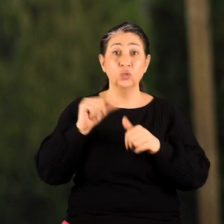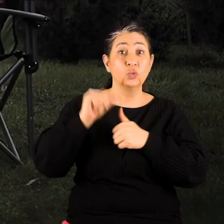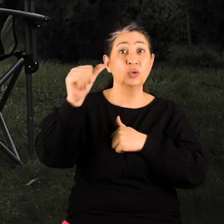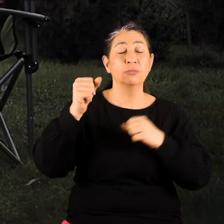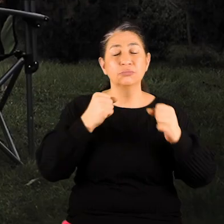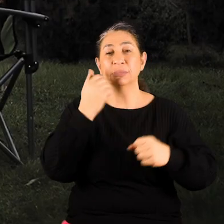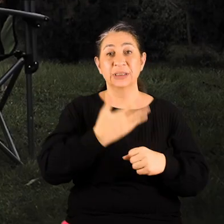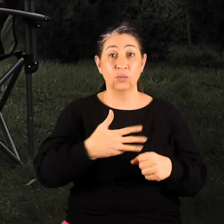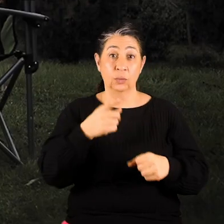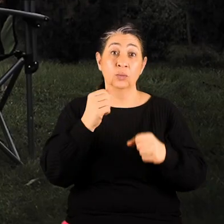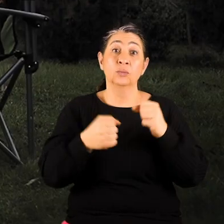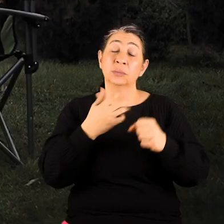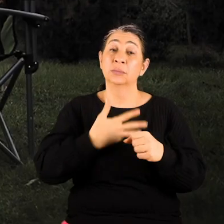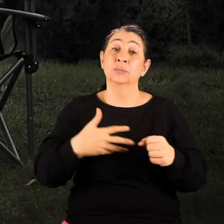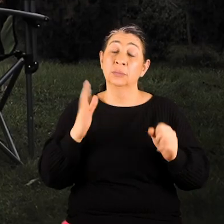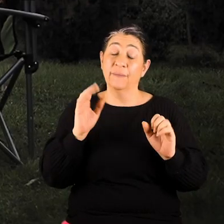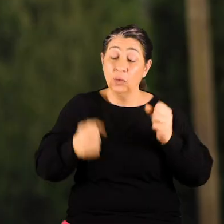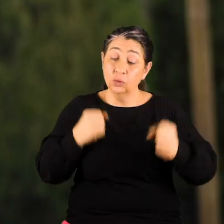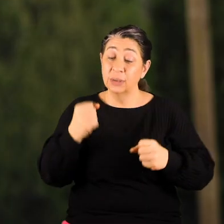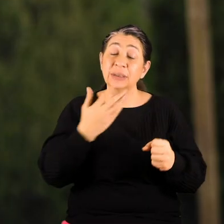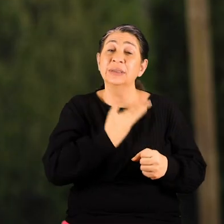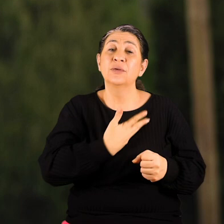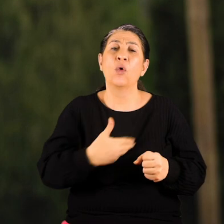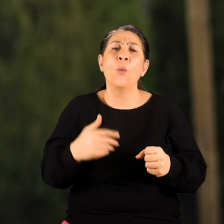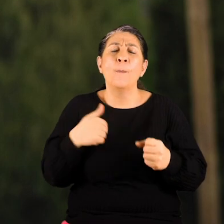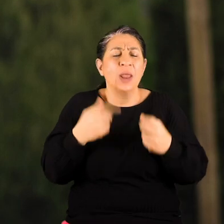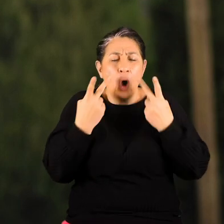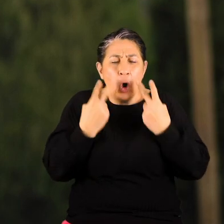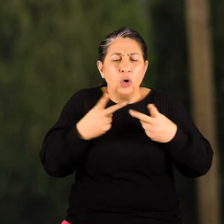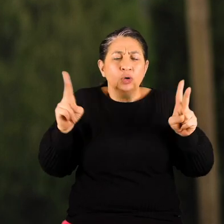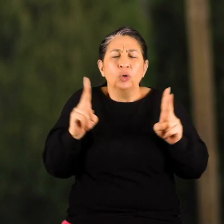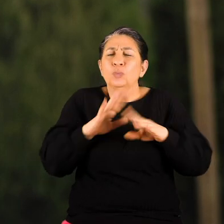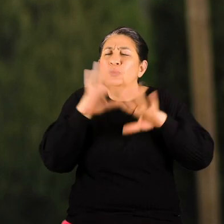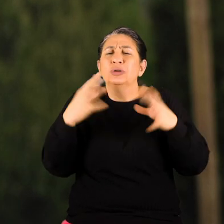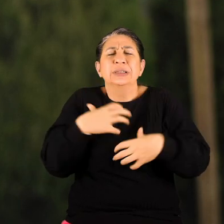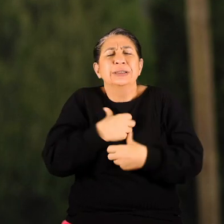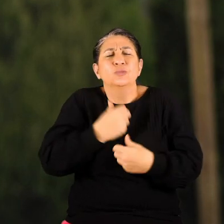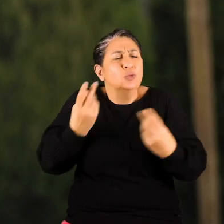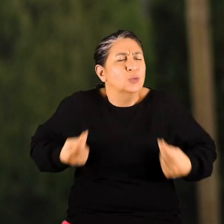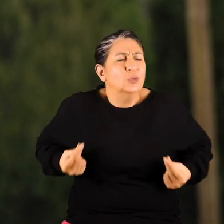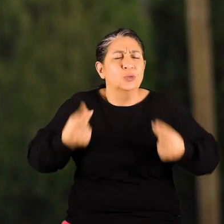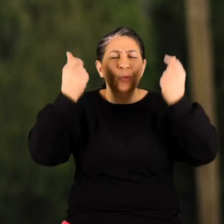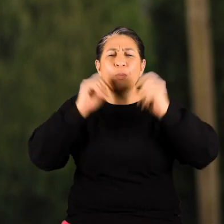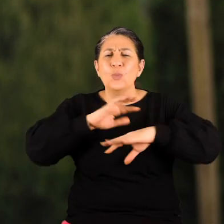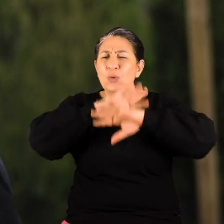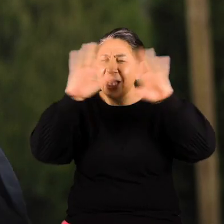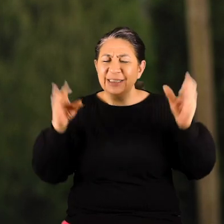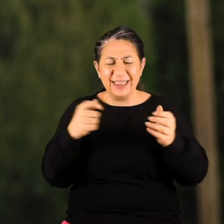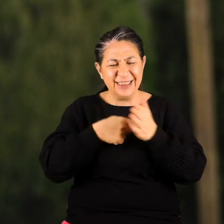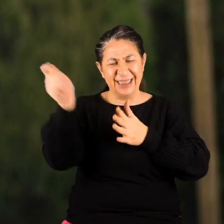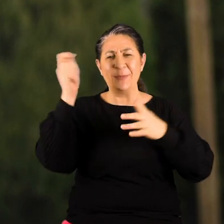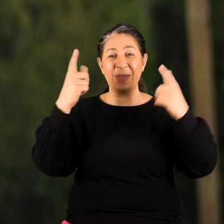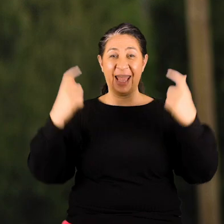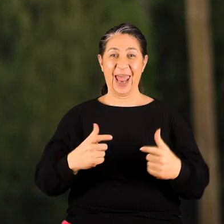seviyordum yani böyle. Koşmayı seviyordun işte, mobiliteyi seviyordun. Kesinlikle yani koşmak bir böyle özgür ve bütün dertlerimi unuttuğum, bütün her şeyi böyle